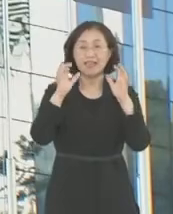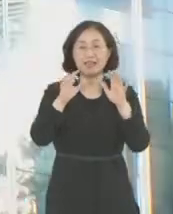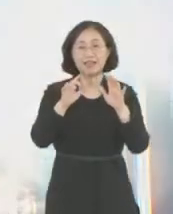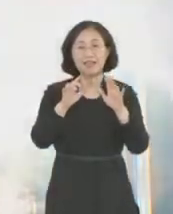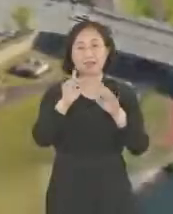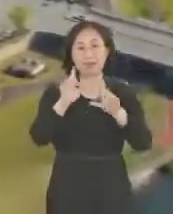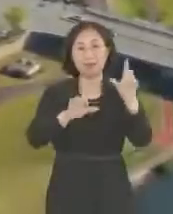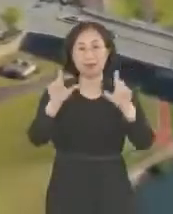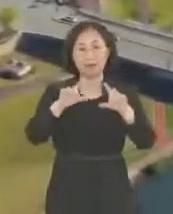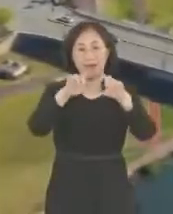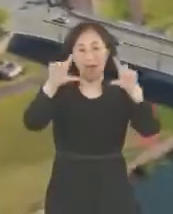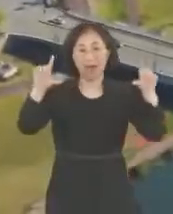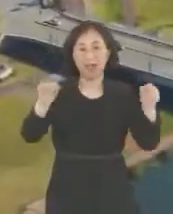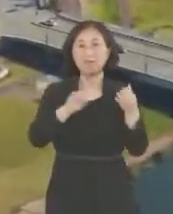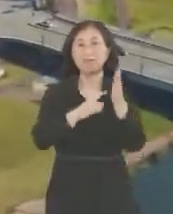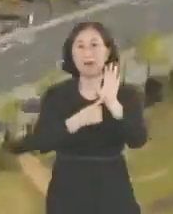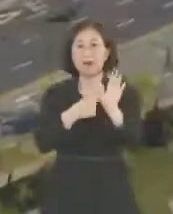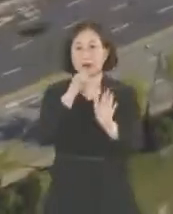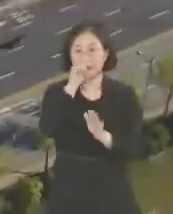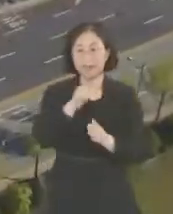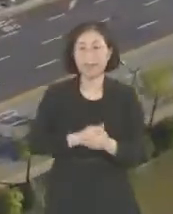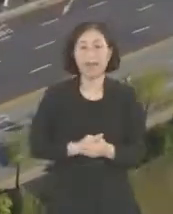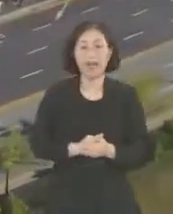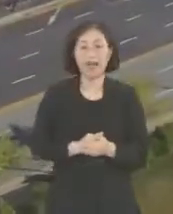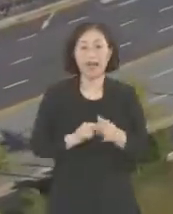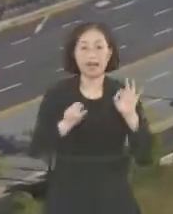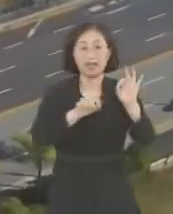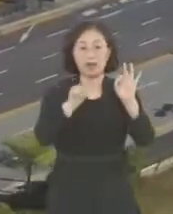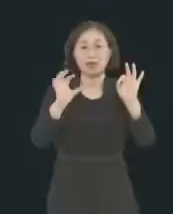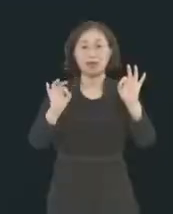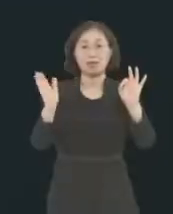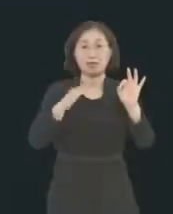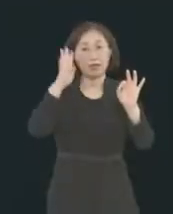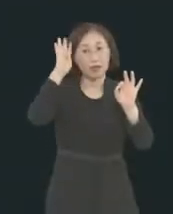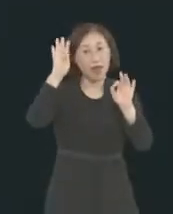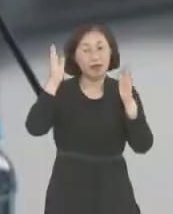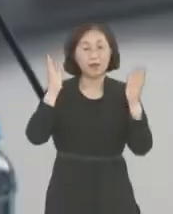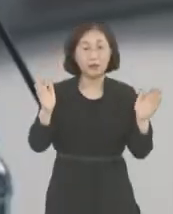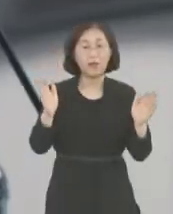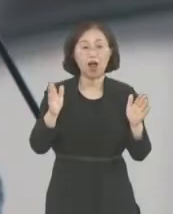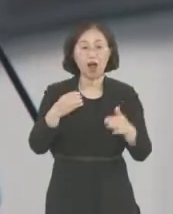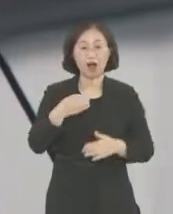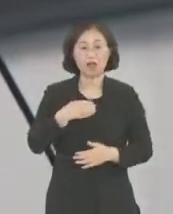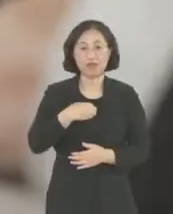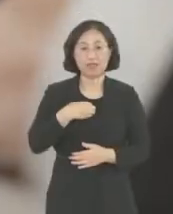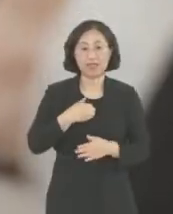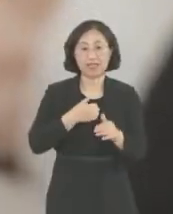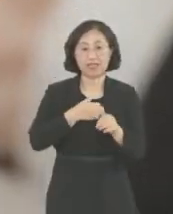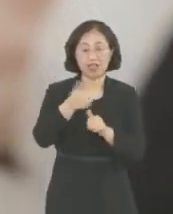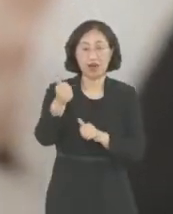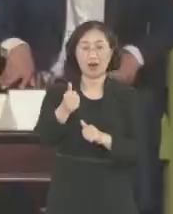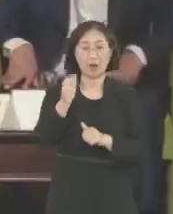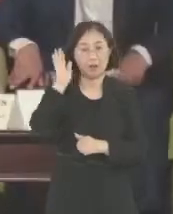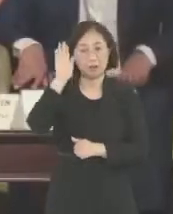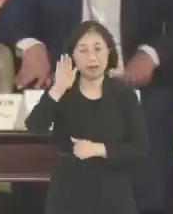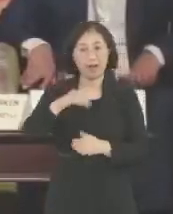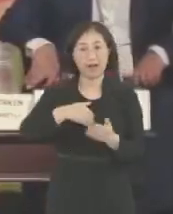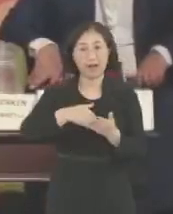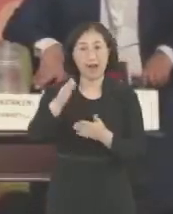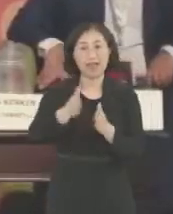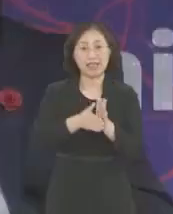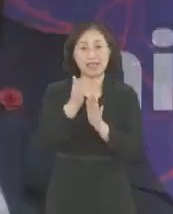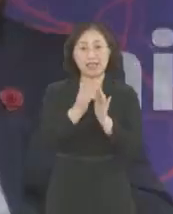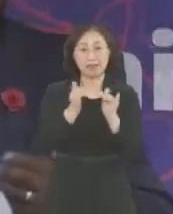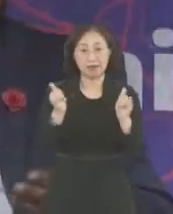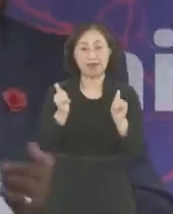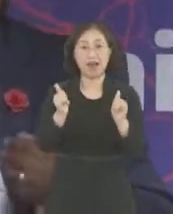부착됐습니다 대전 ucl기총회는 다음달 11일부터 나흘간 위기를 이겨내고 미래로 나아가는 시민의 도시를